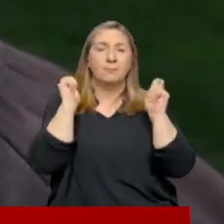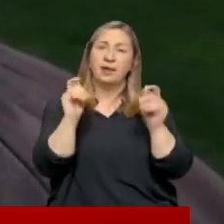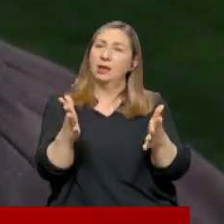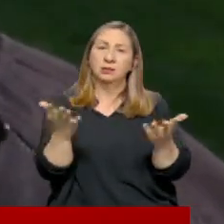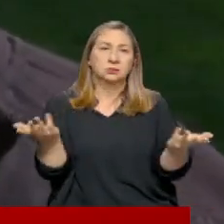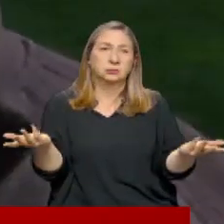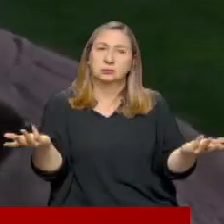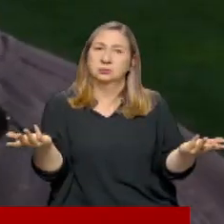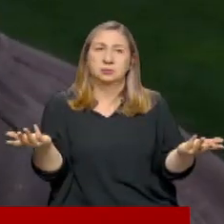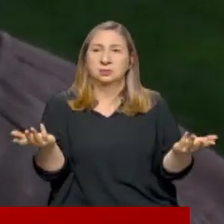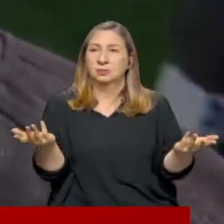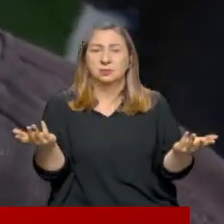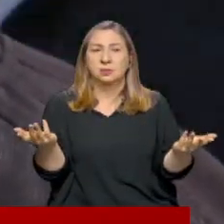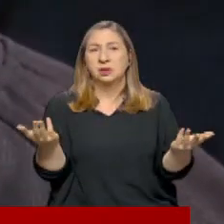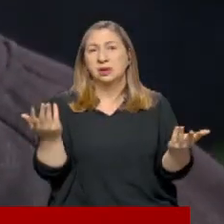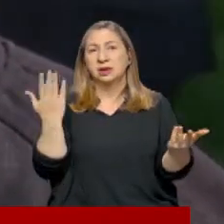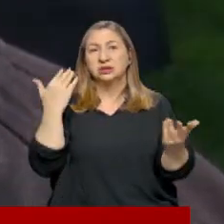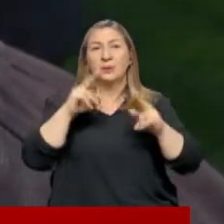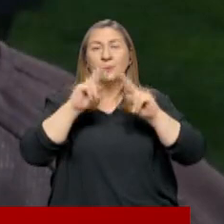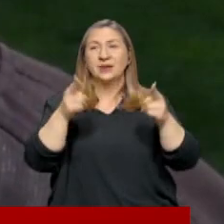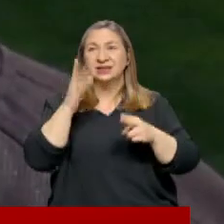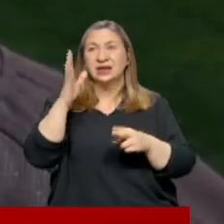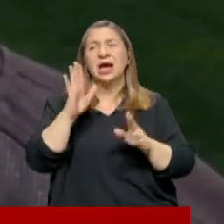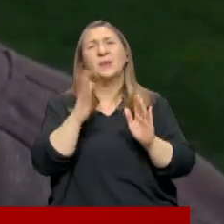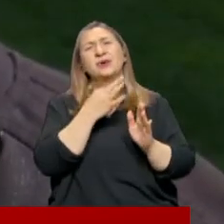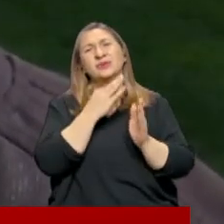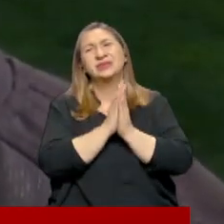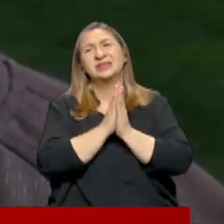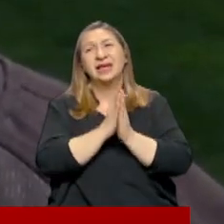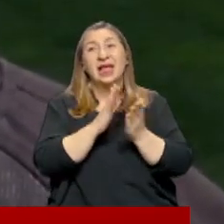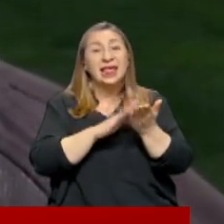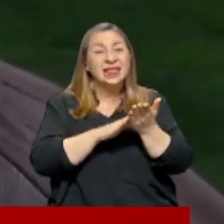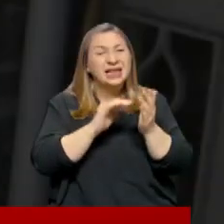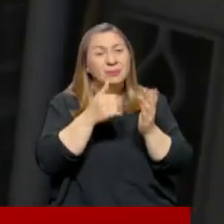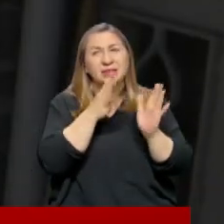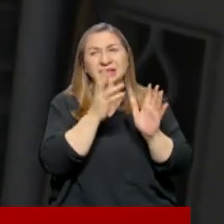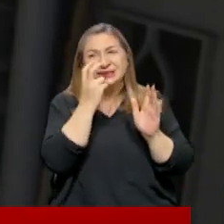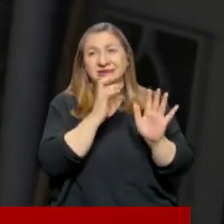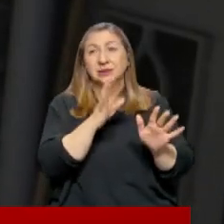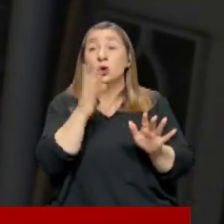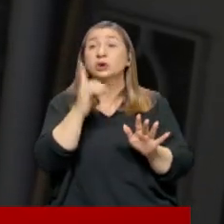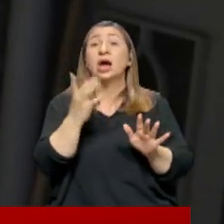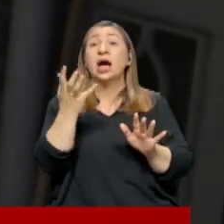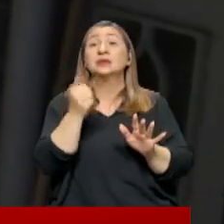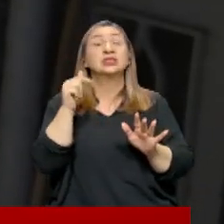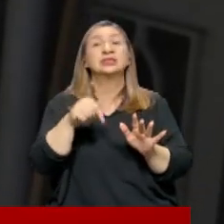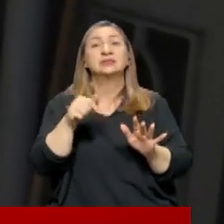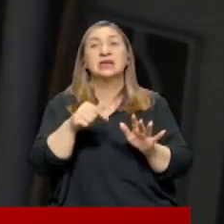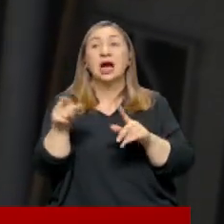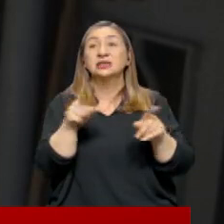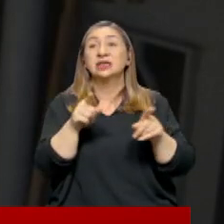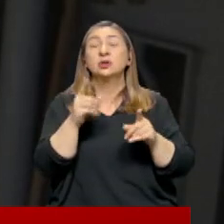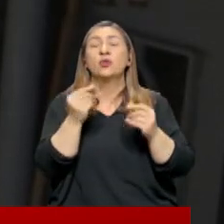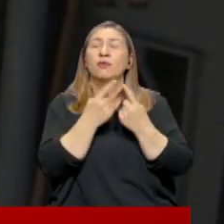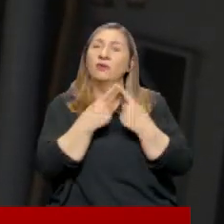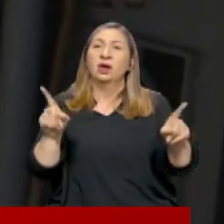pahası. Geçen bir mağazaya gittim. Aman gözünü seveyim, elindekinin kıymetini bil dediler. Önce aldıklarınla şimdikilerin arasında